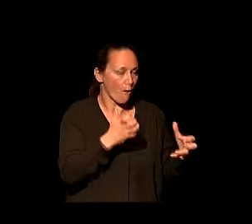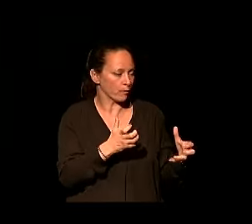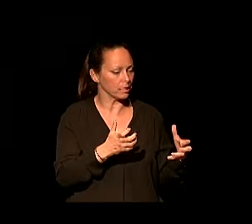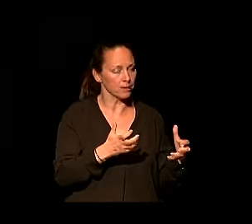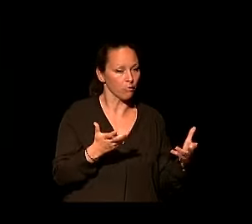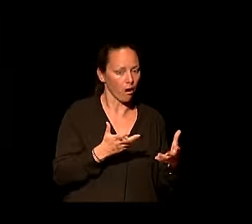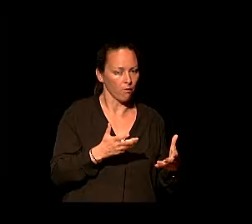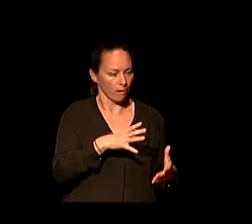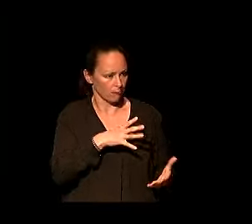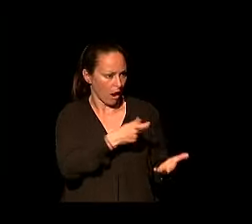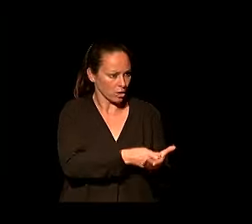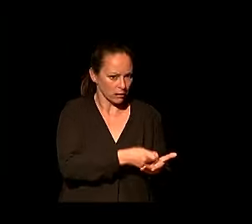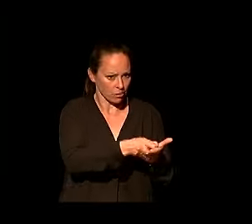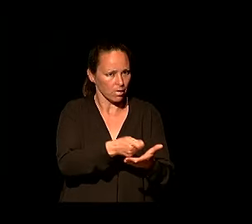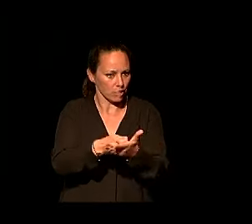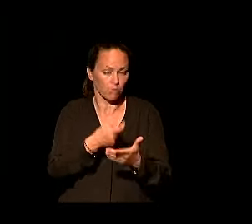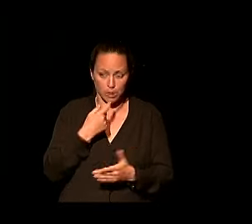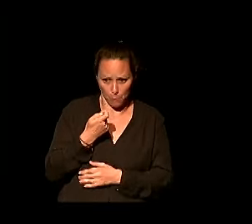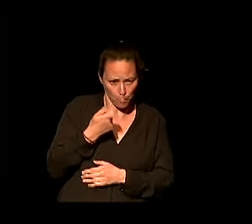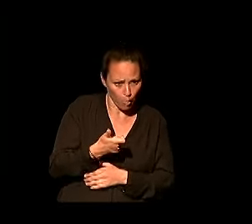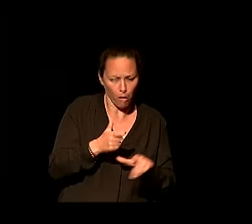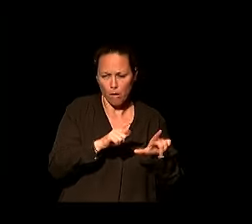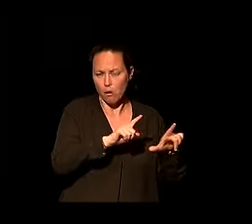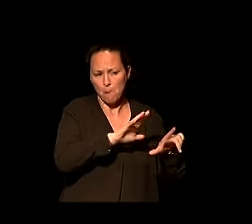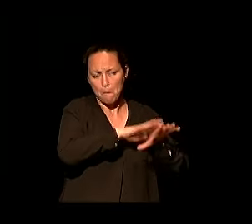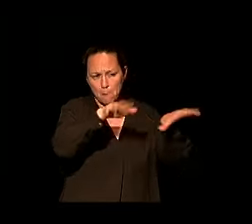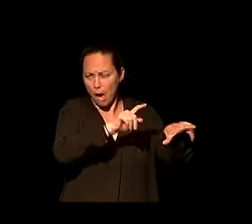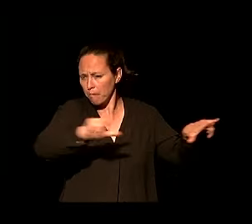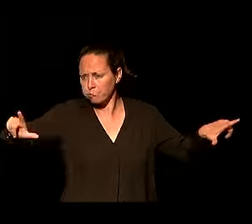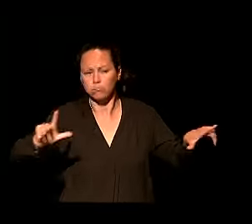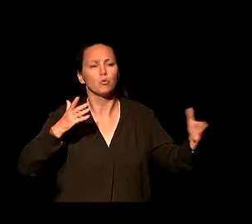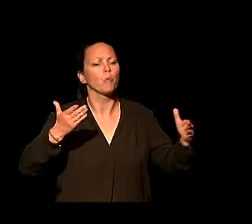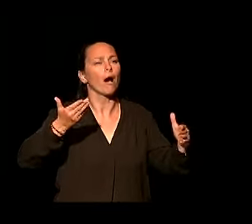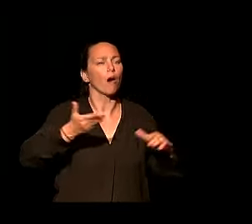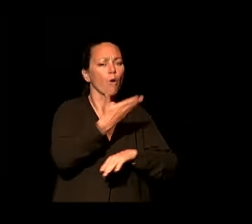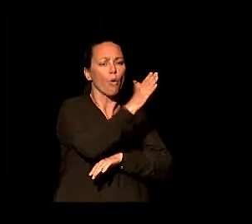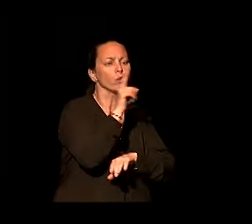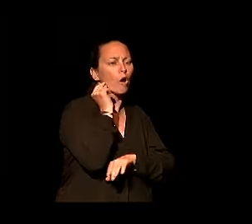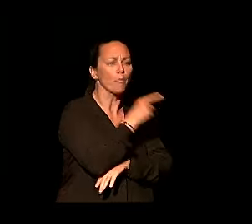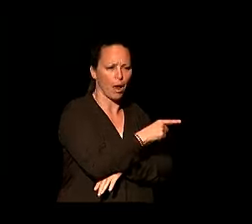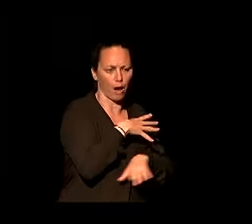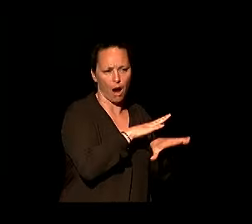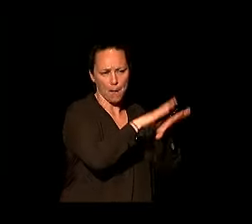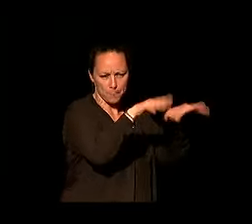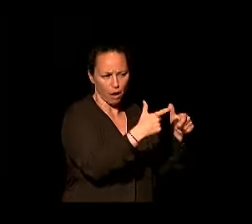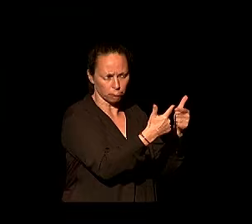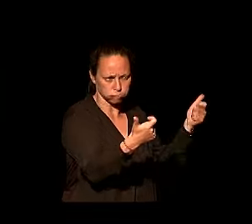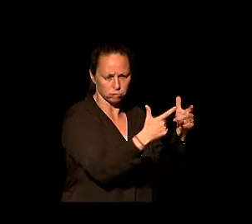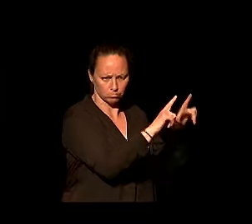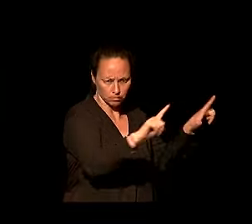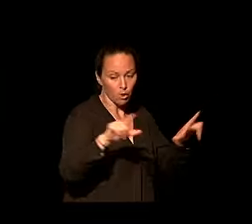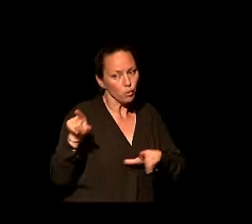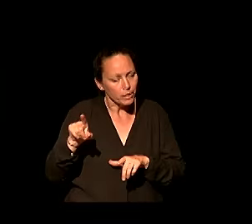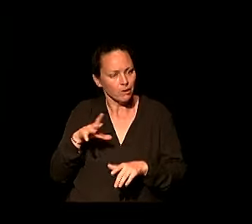c'est, on va dire, il collectionne peu. Contrairement à Edward J. Robinson, qui a une plus importante collection, George Gard de Silva